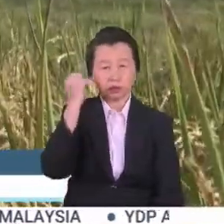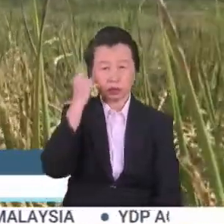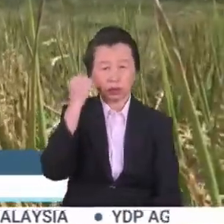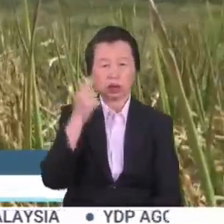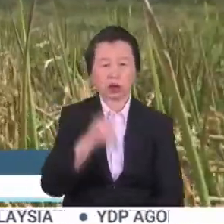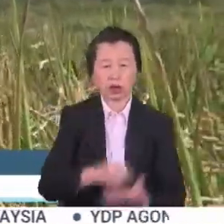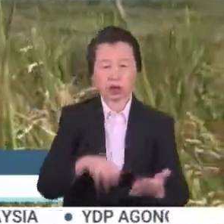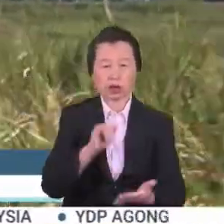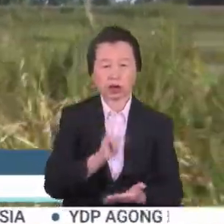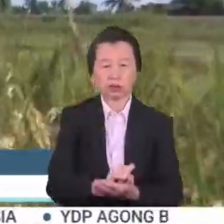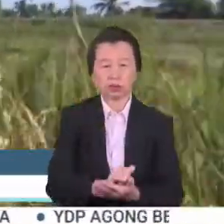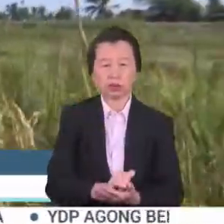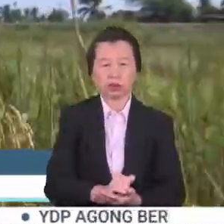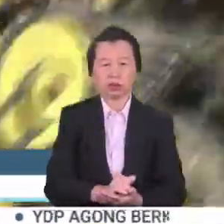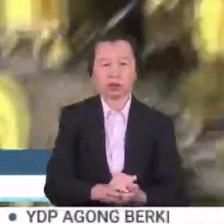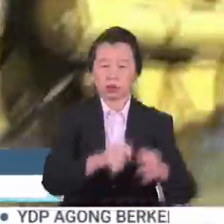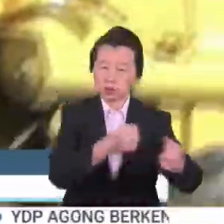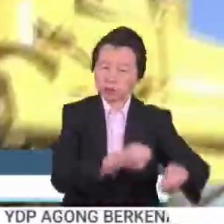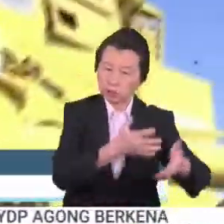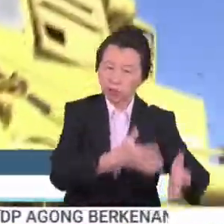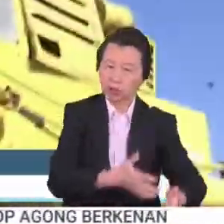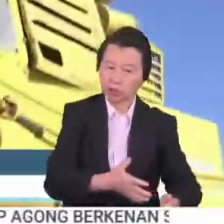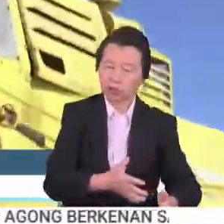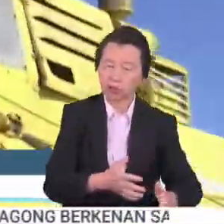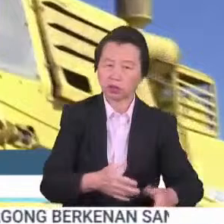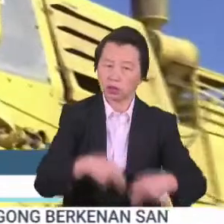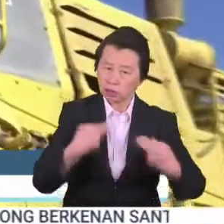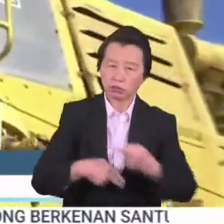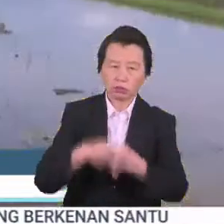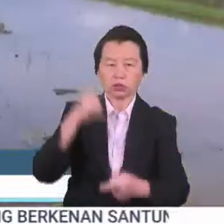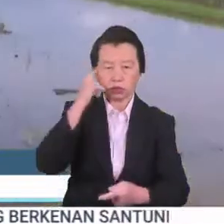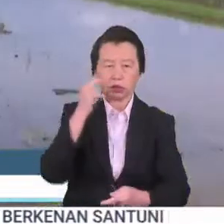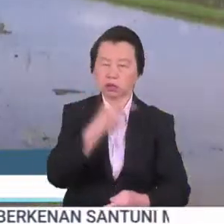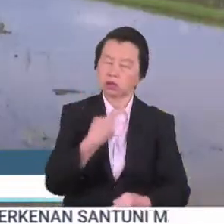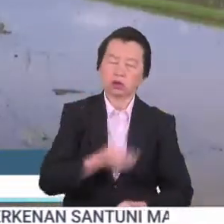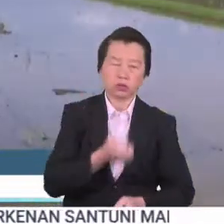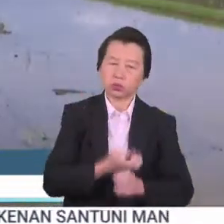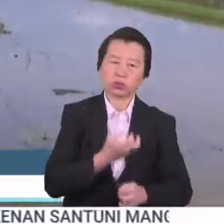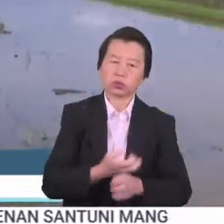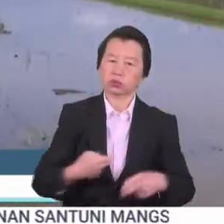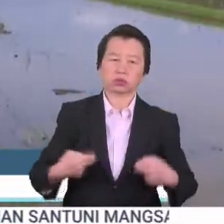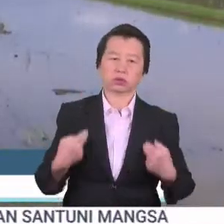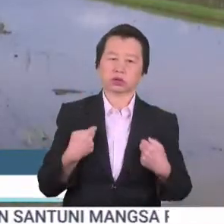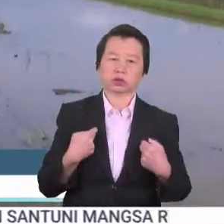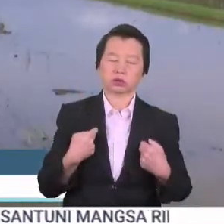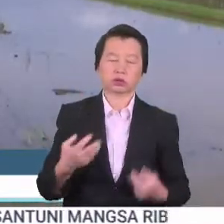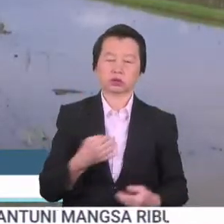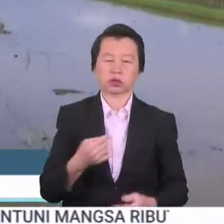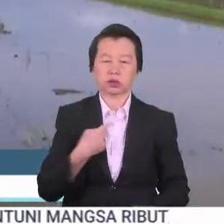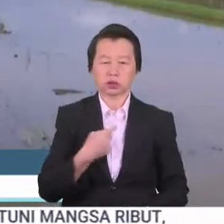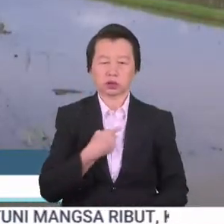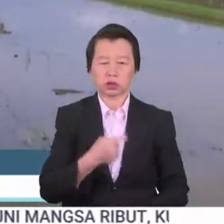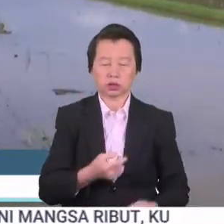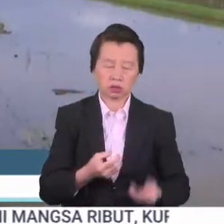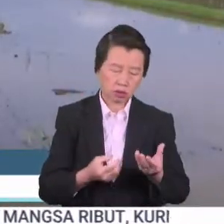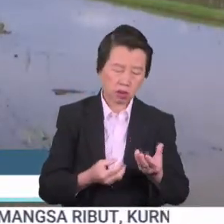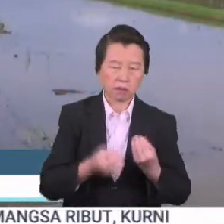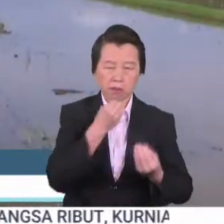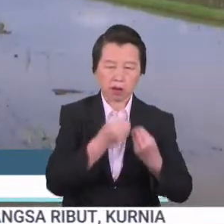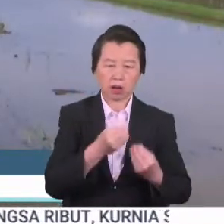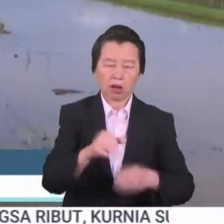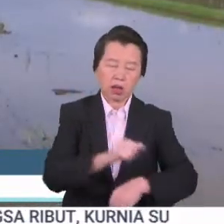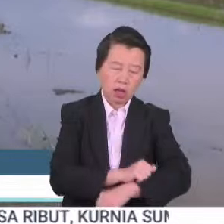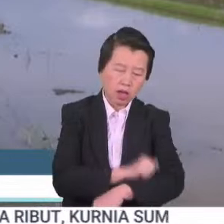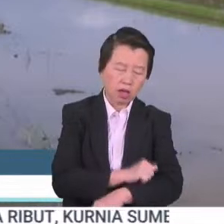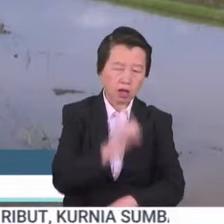apa namaut jadi petani ini kami dalam kesempitan Bahkan mereka yang hanya cari makan mengambil